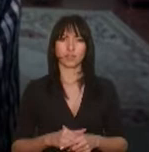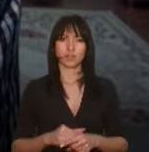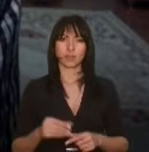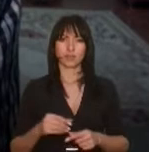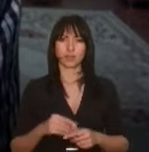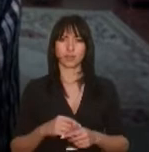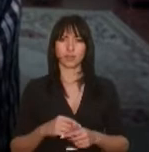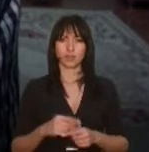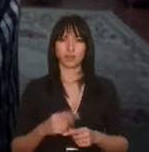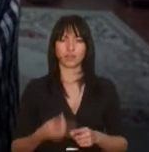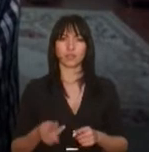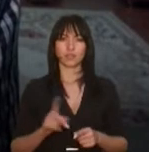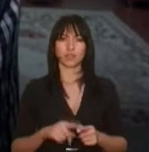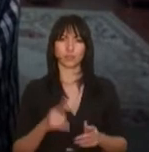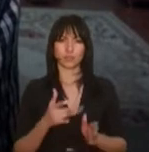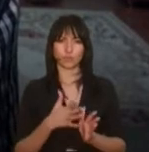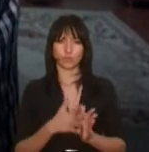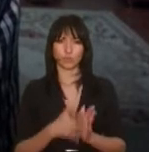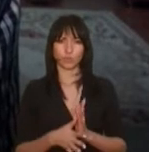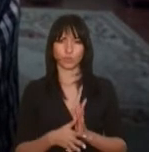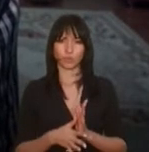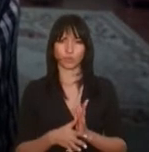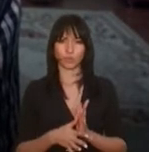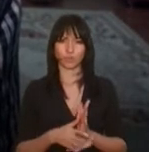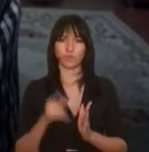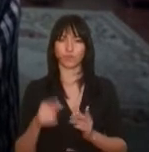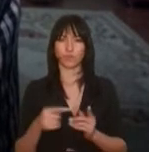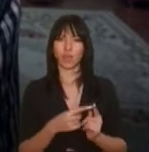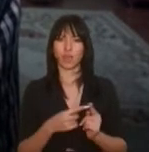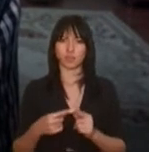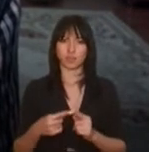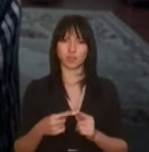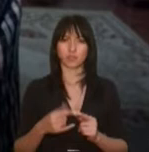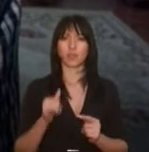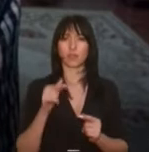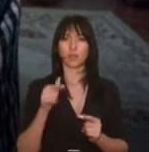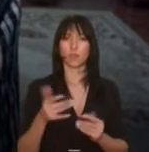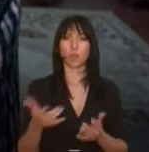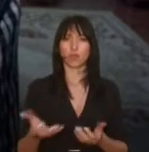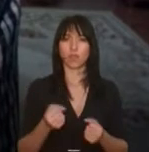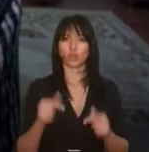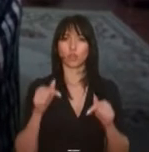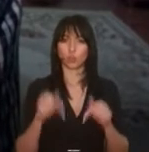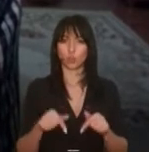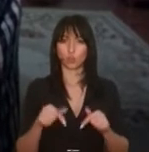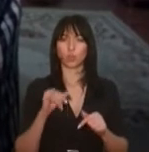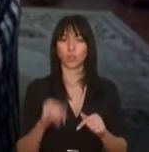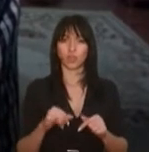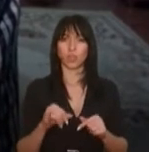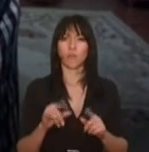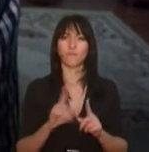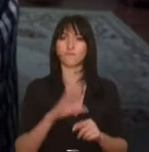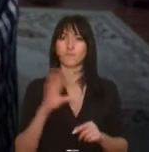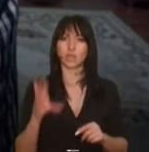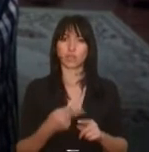Зрозуміло, в молодших класах одні навантаження йдуть, і в старших